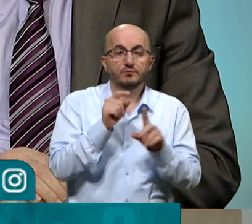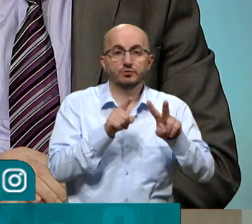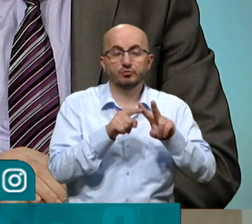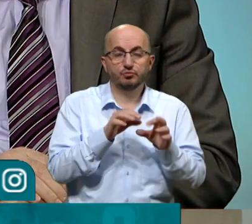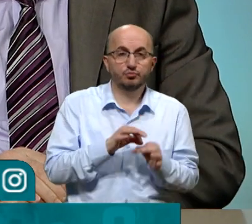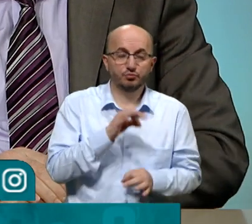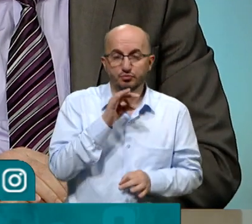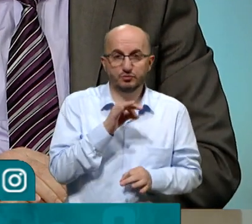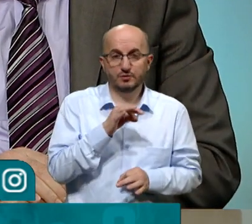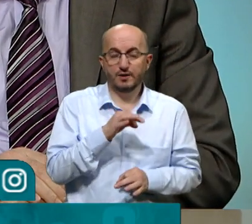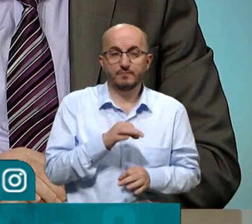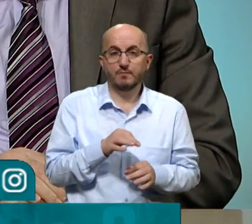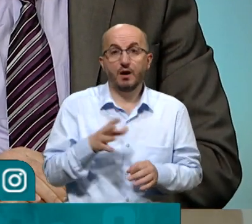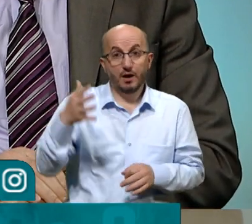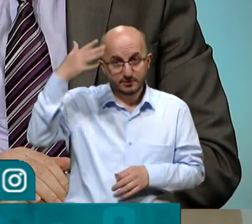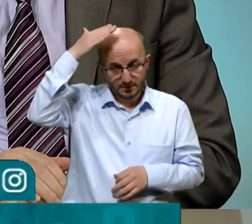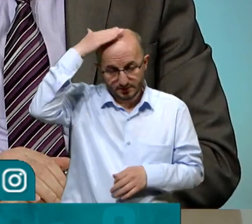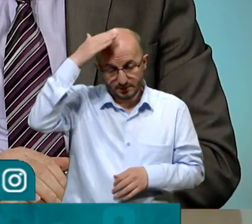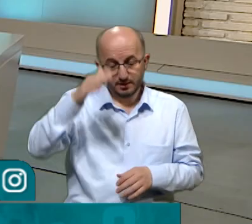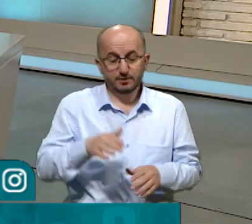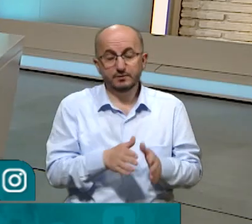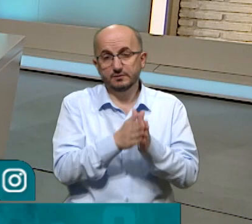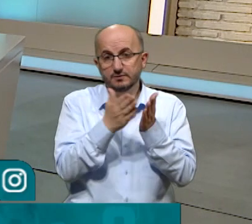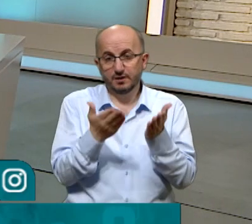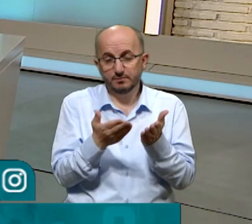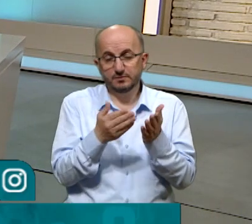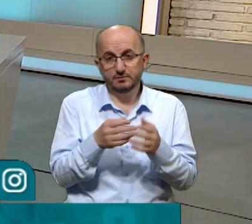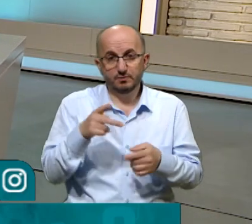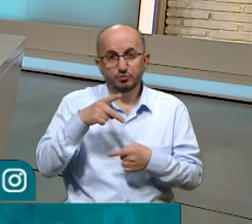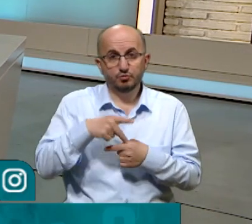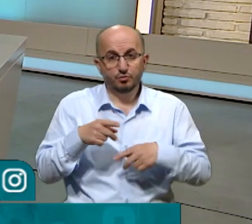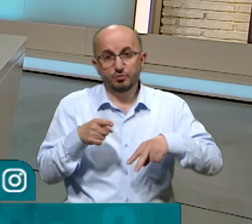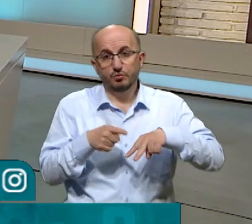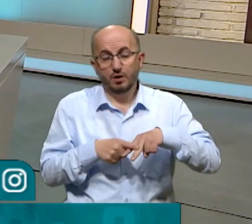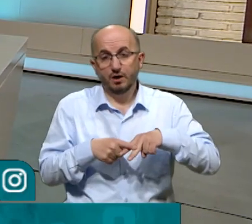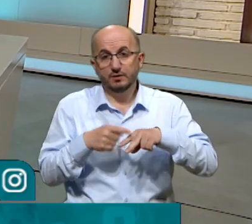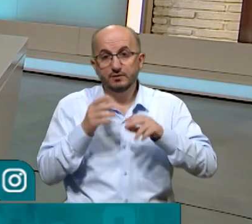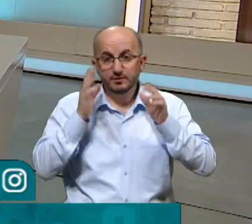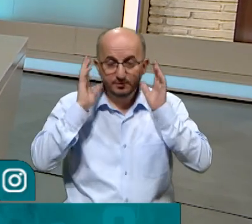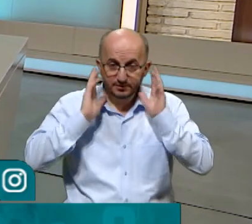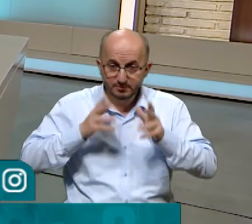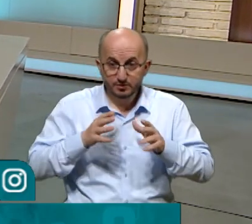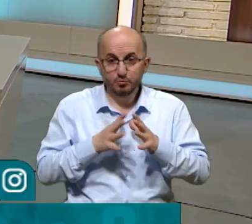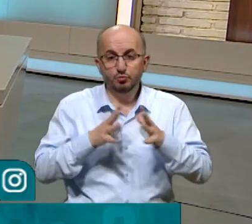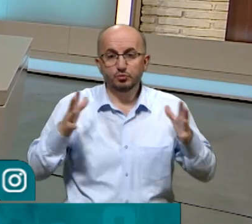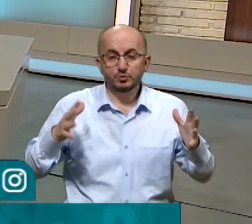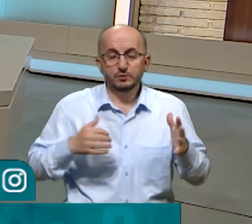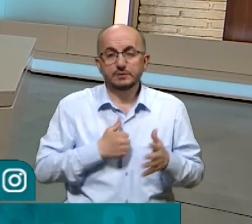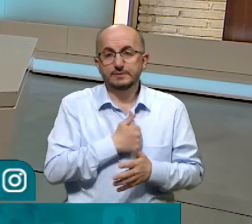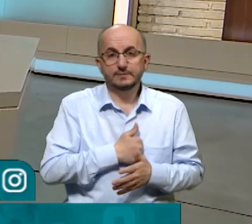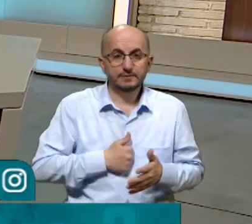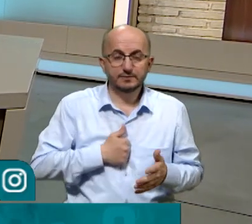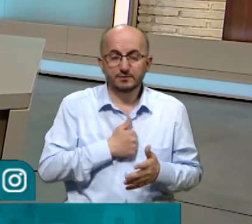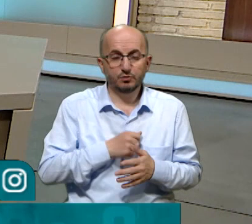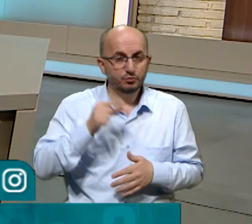bahrur layık adlı eserinde zühri ahir kılınmasını çok büyük tenkide therr der ki şüphe